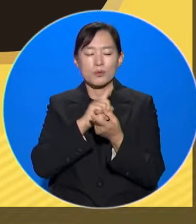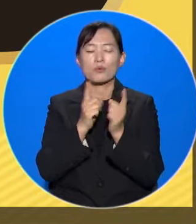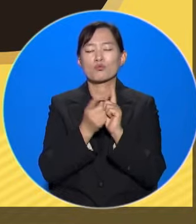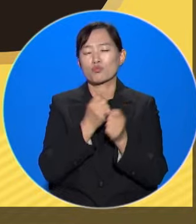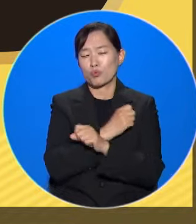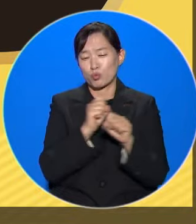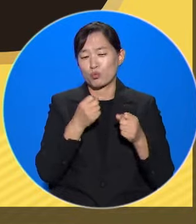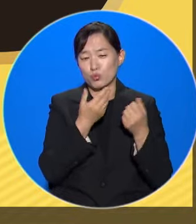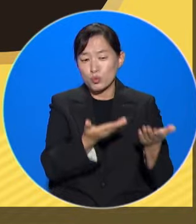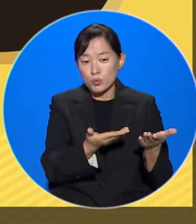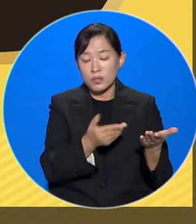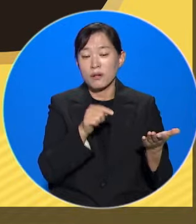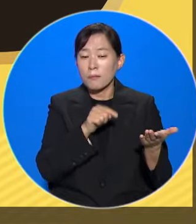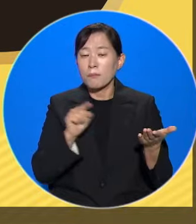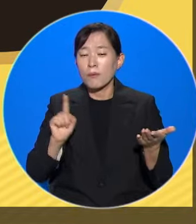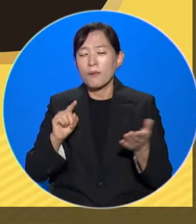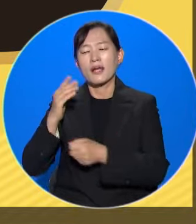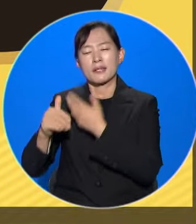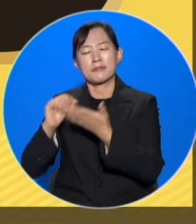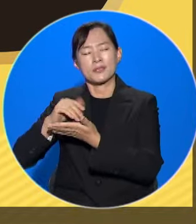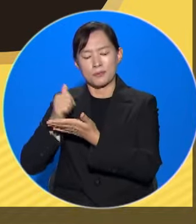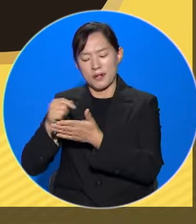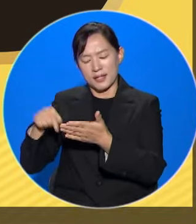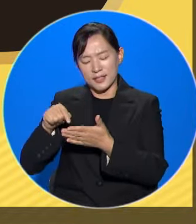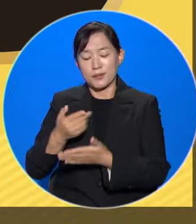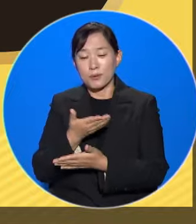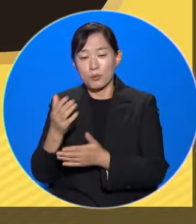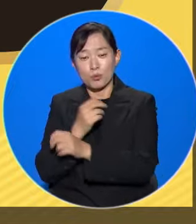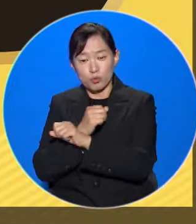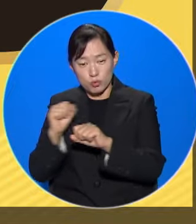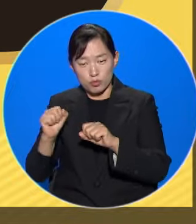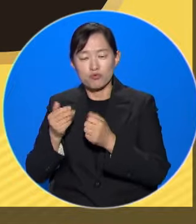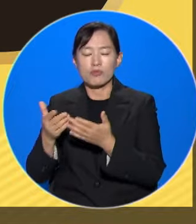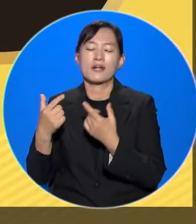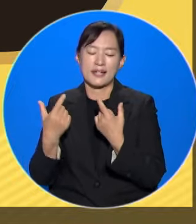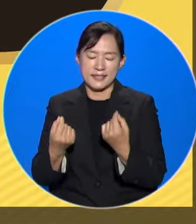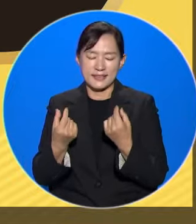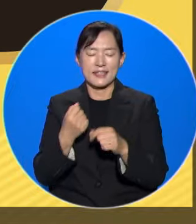서로 용서하기를 하나님이 그리스도 안에서 너희를